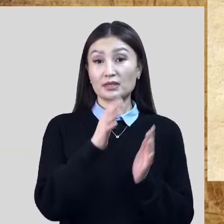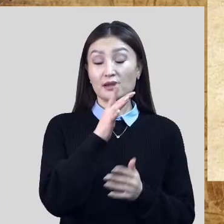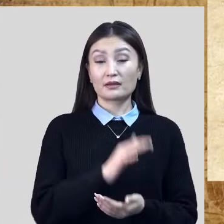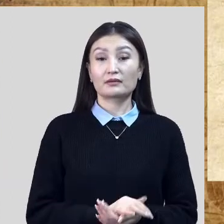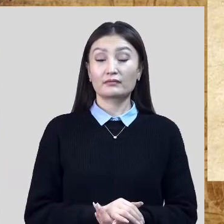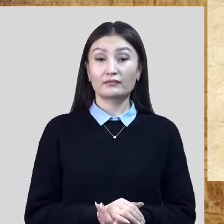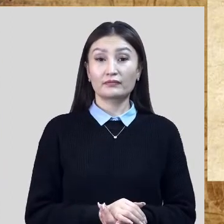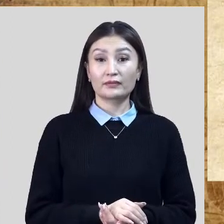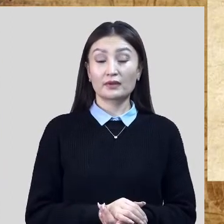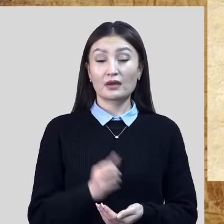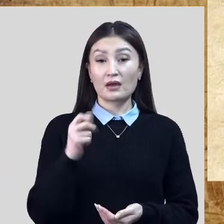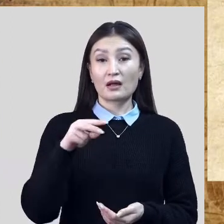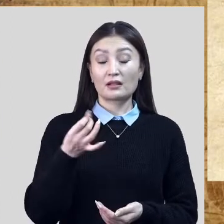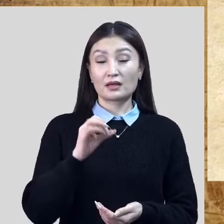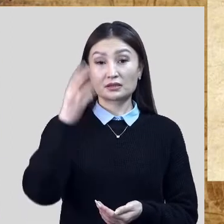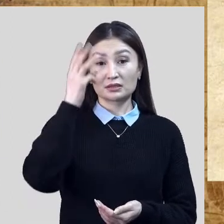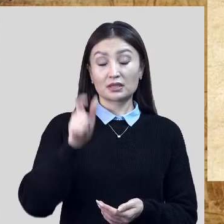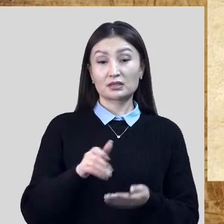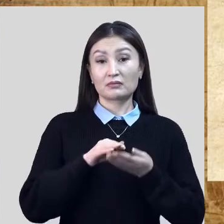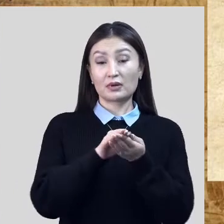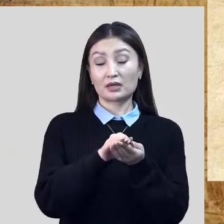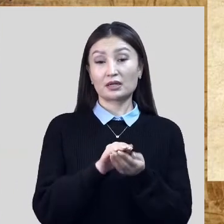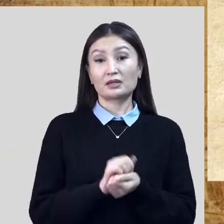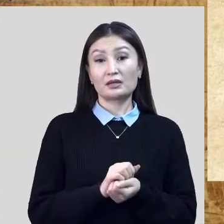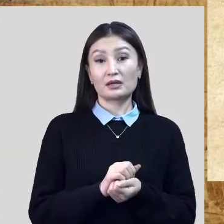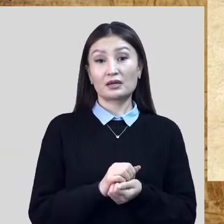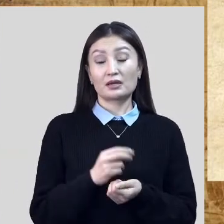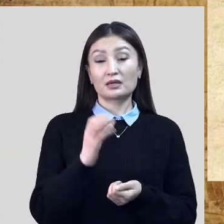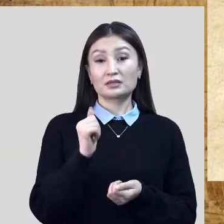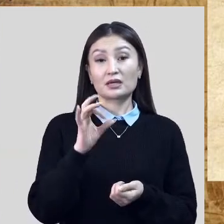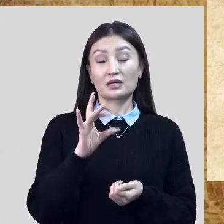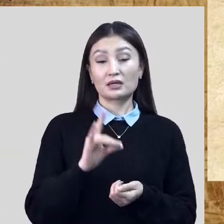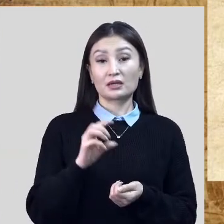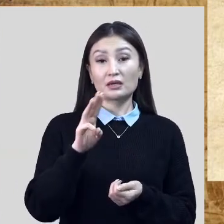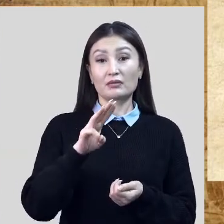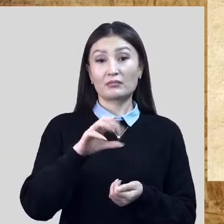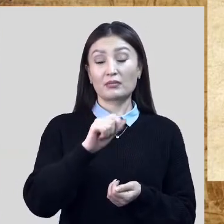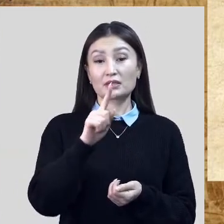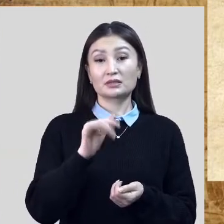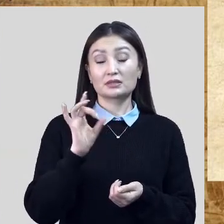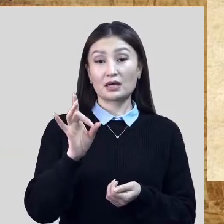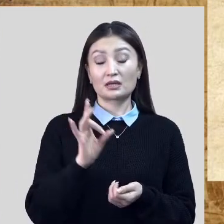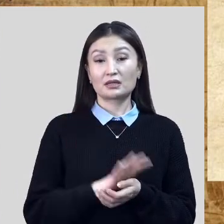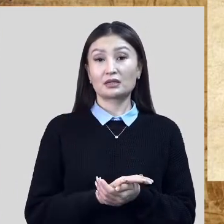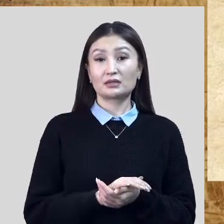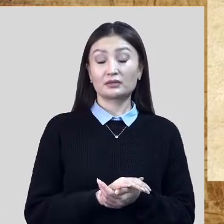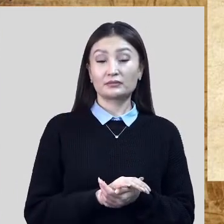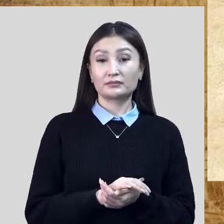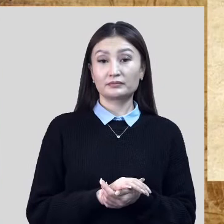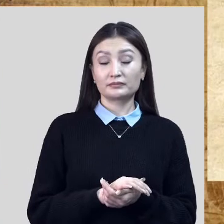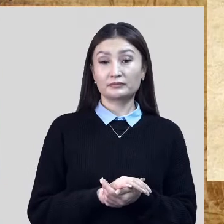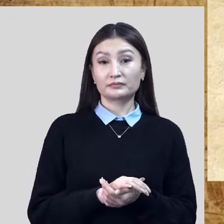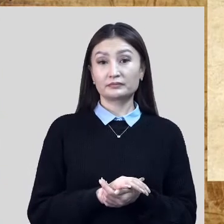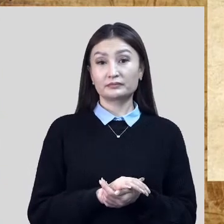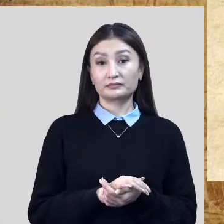лет. Алайскую царицу похоронили на кладбище Сарымазар с видом на священную гору Сулайман-Тоо.